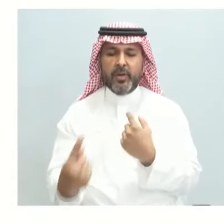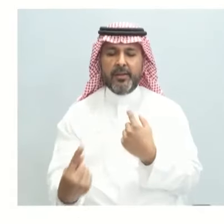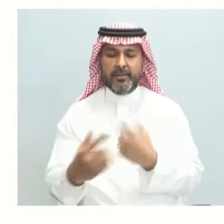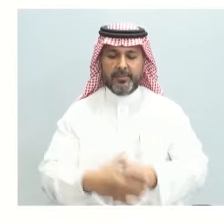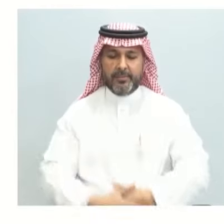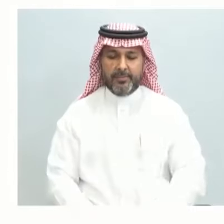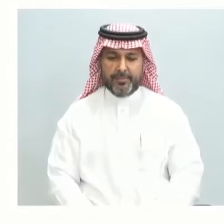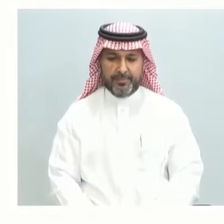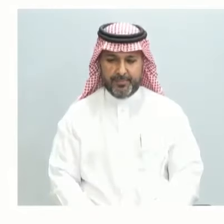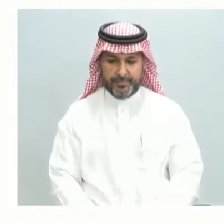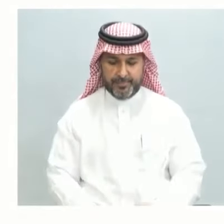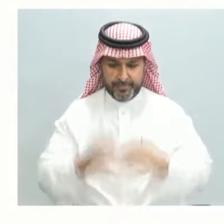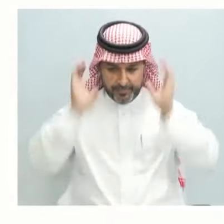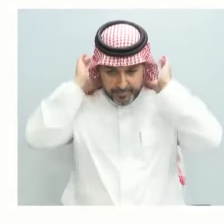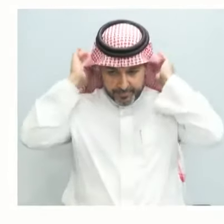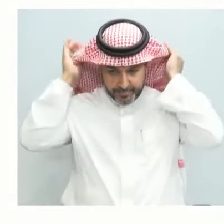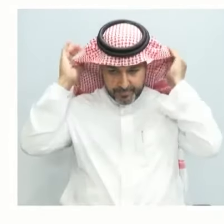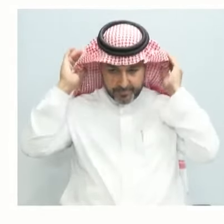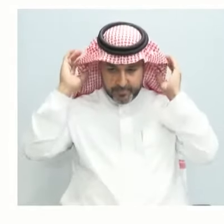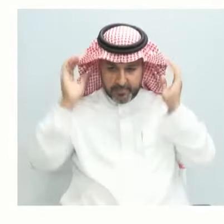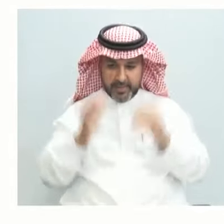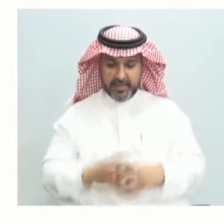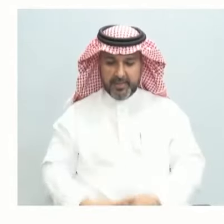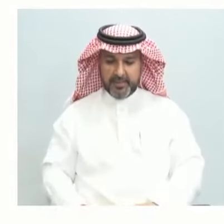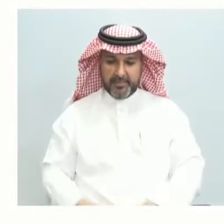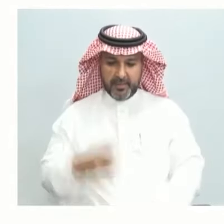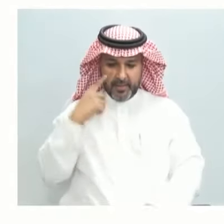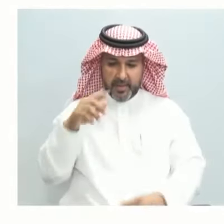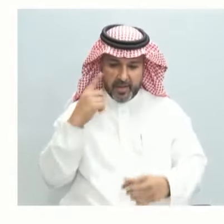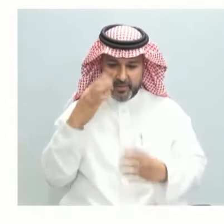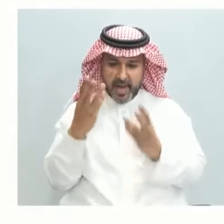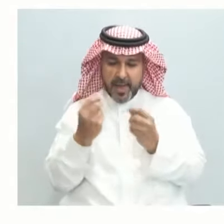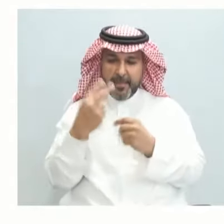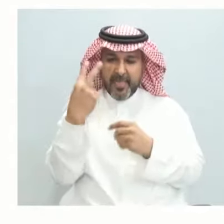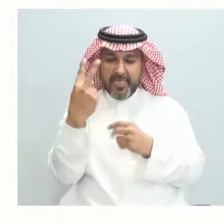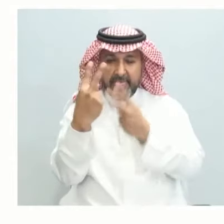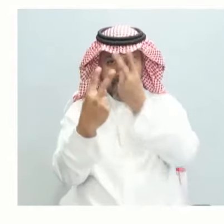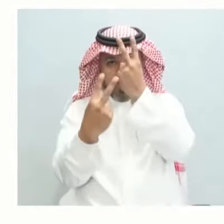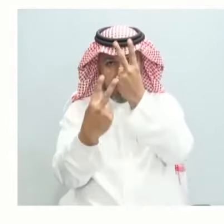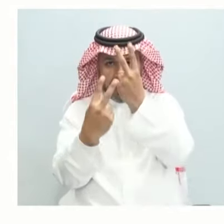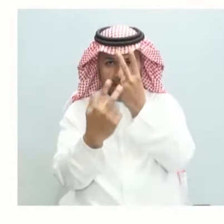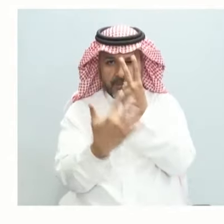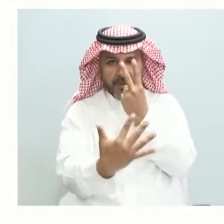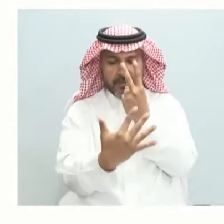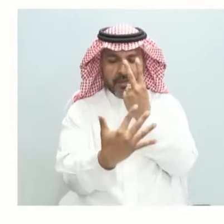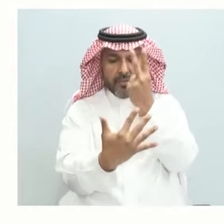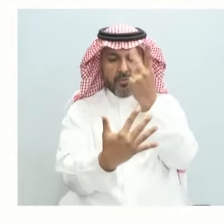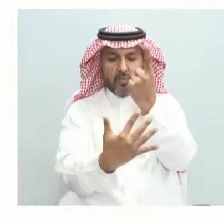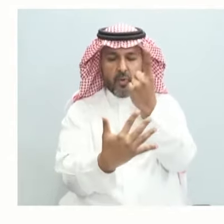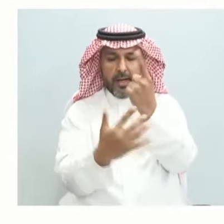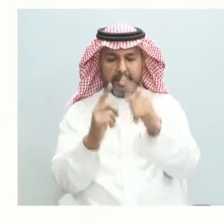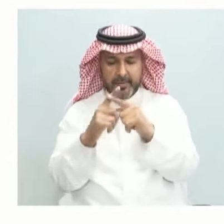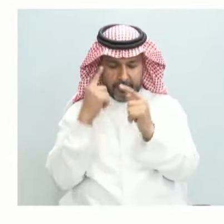واحد اذا انتهينا من تحليل العشرين ونلاحظ انها اثنين اس اثنين ضرب خمسه اس